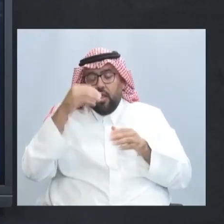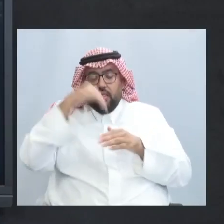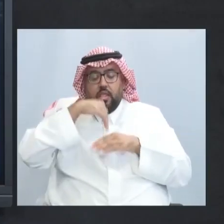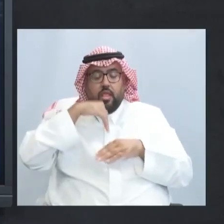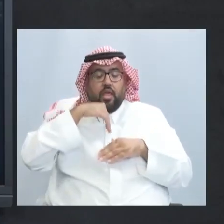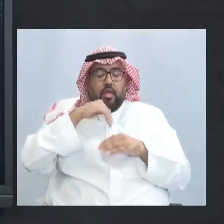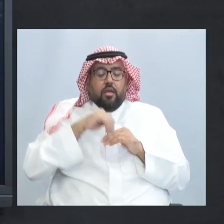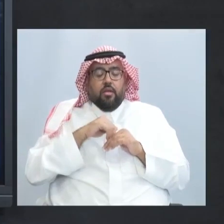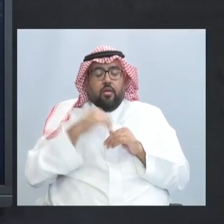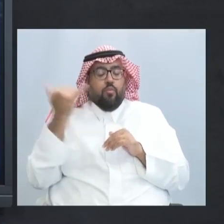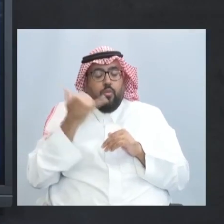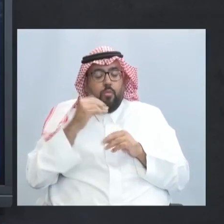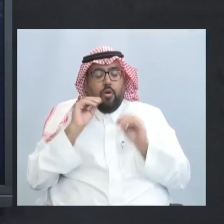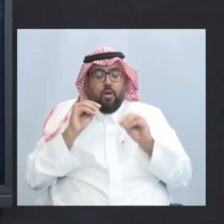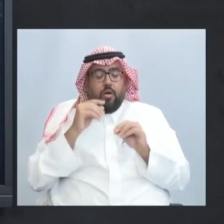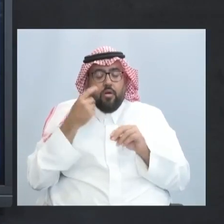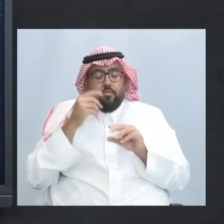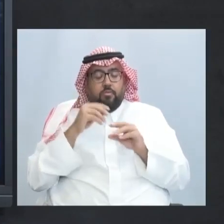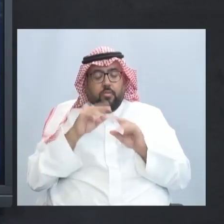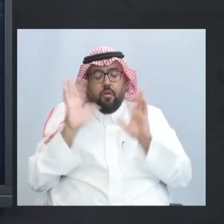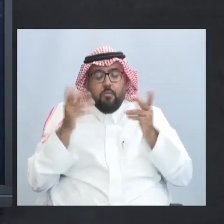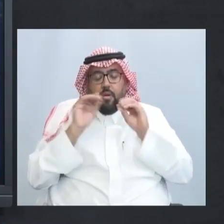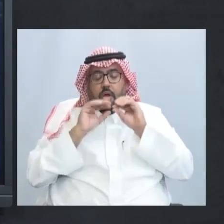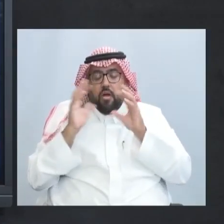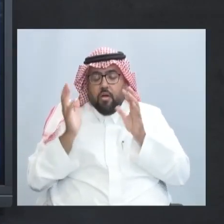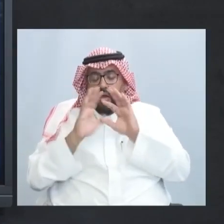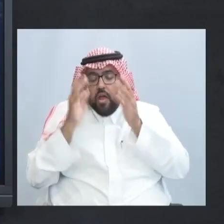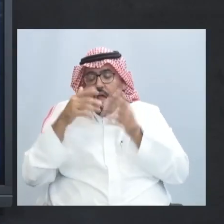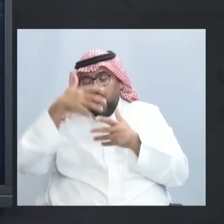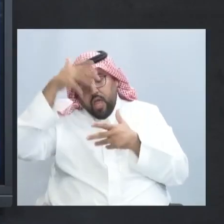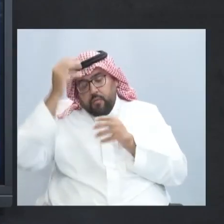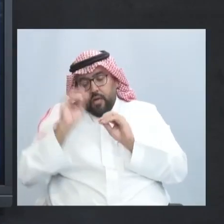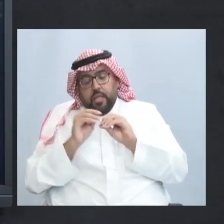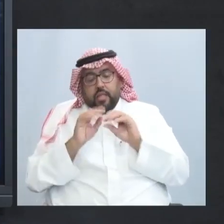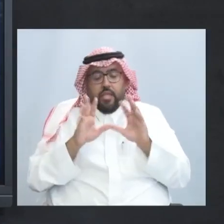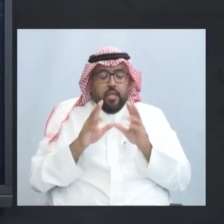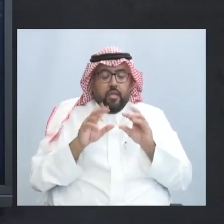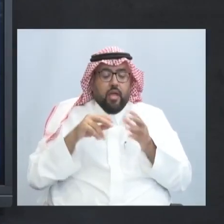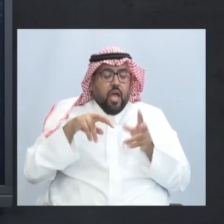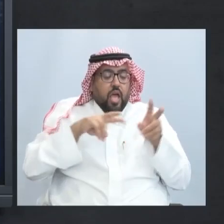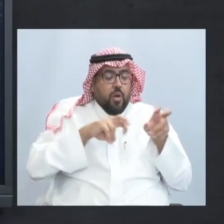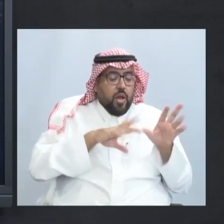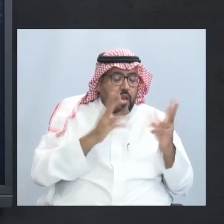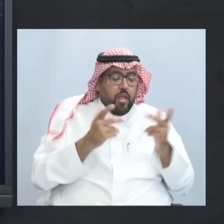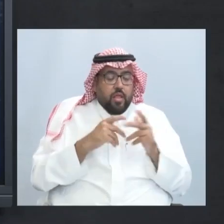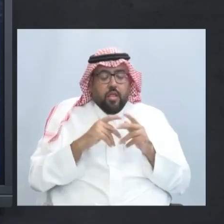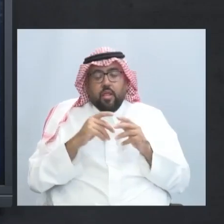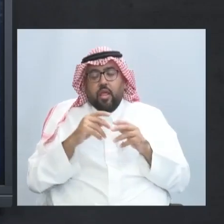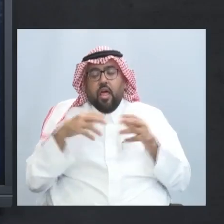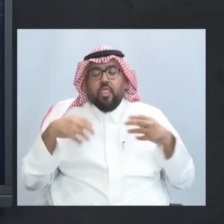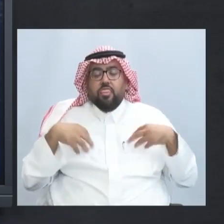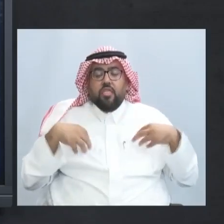الايض المرتفع مهم جدا ولاحظنا العلاقه بين كتله الحيوان الثدي ومعدل الايض فكلما كانت كتله الحيوان